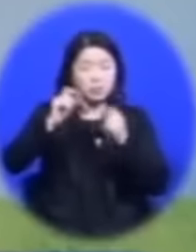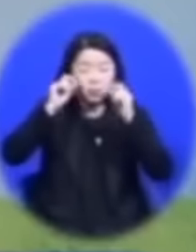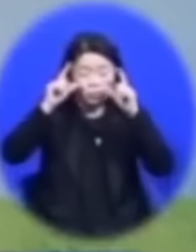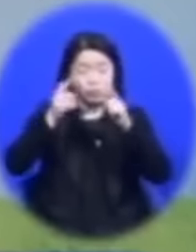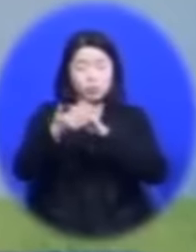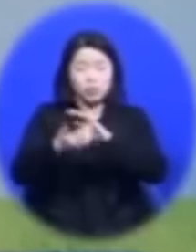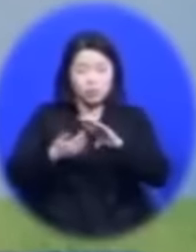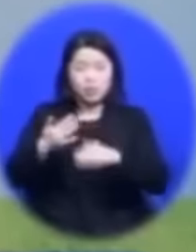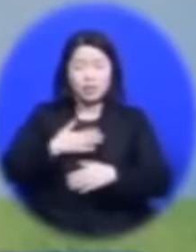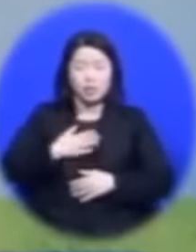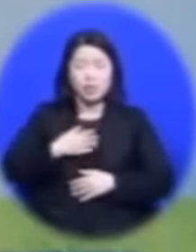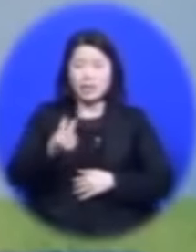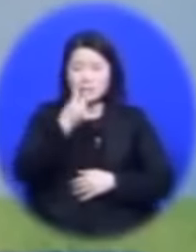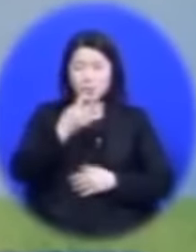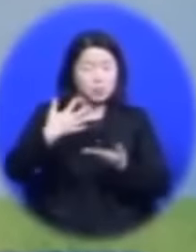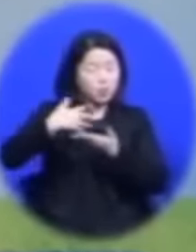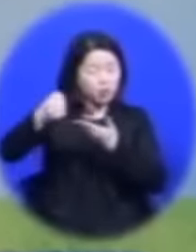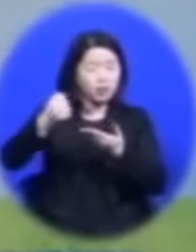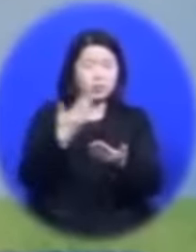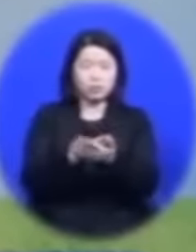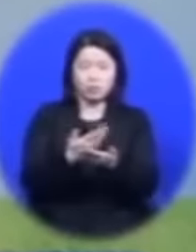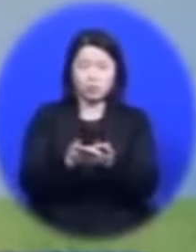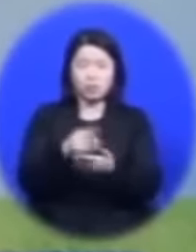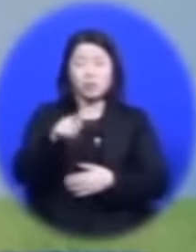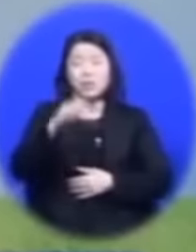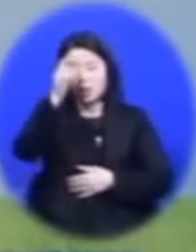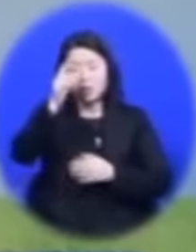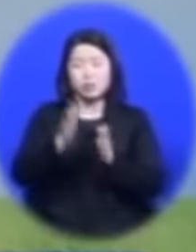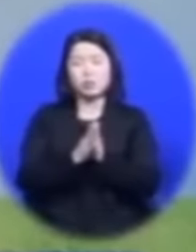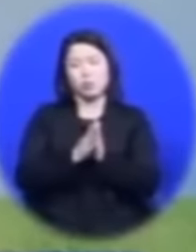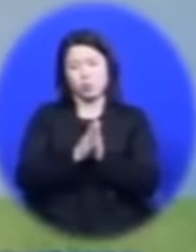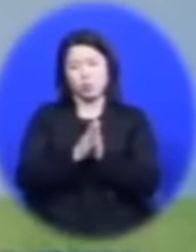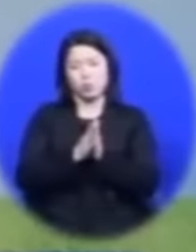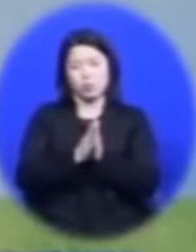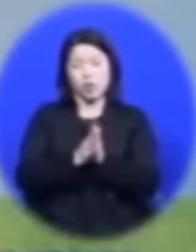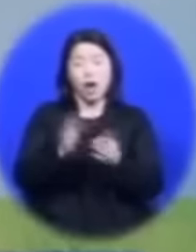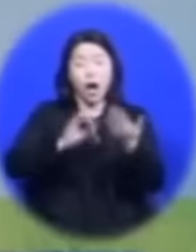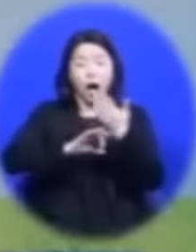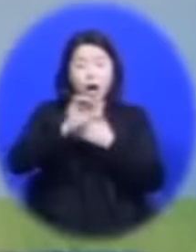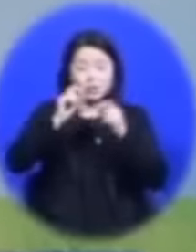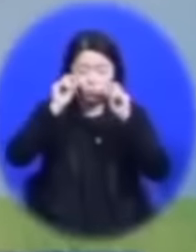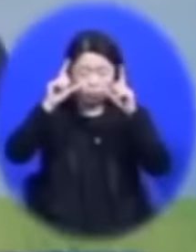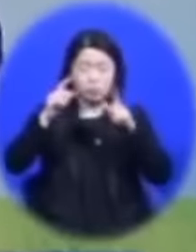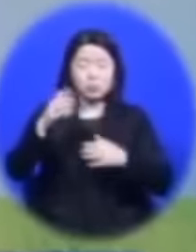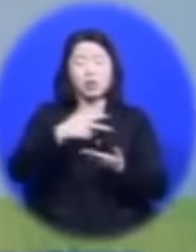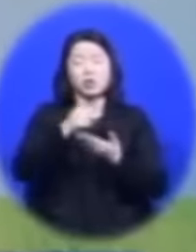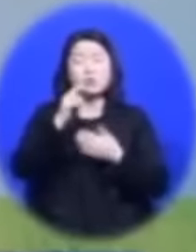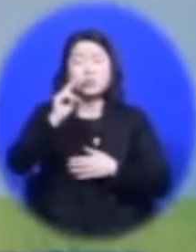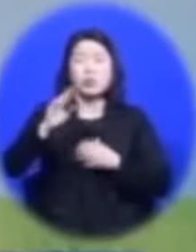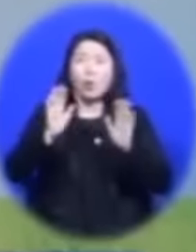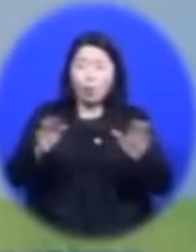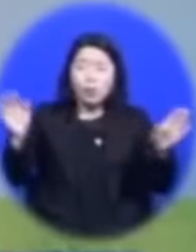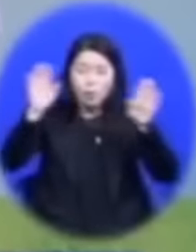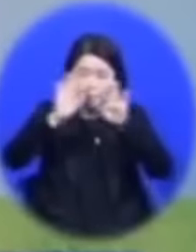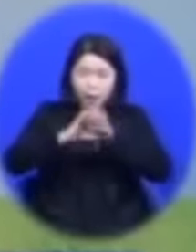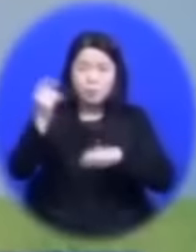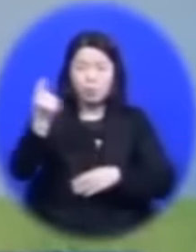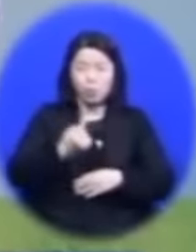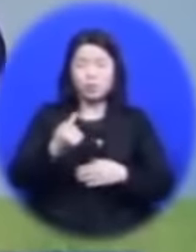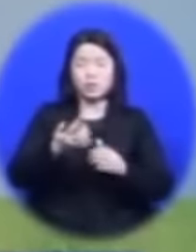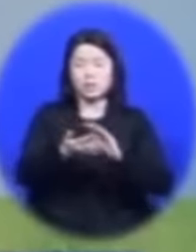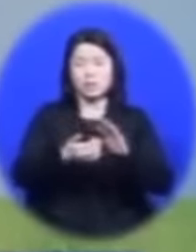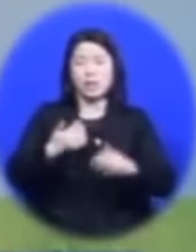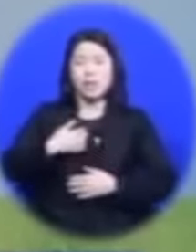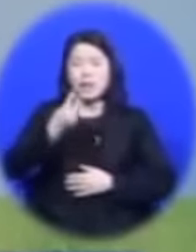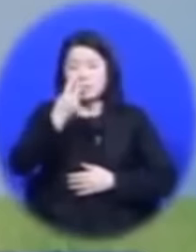내 생명을 거둬가 주소서. 그게 기도예요. 아침에 눈을 뜨면 주여 오늘 밤이 오기 전에 내 생명을